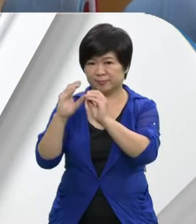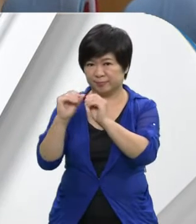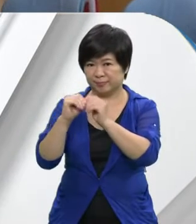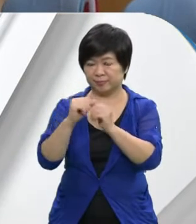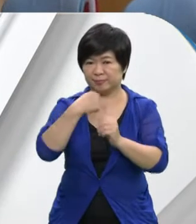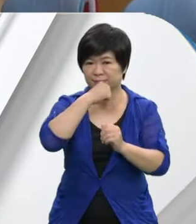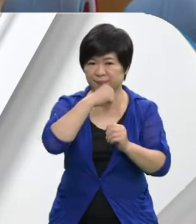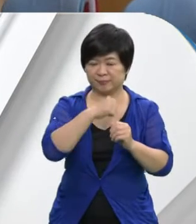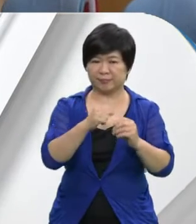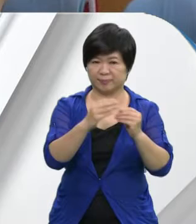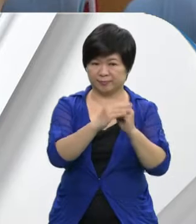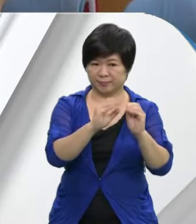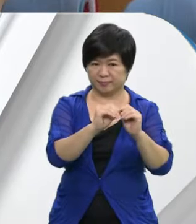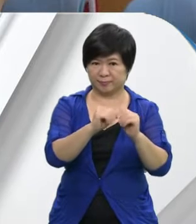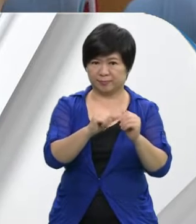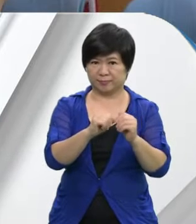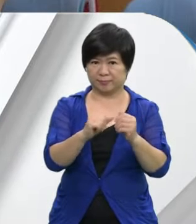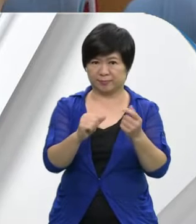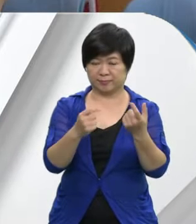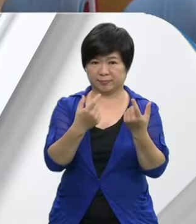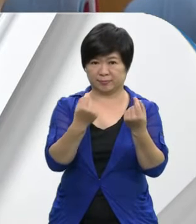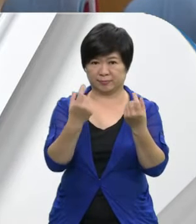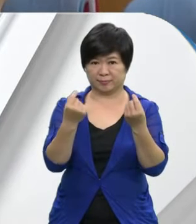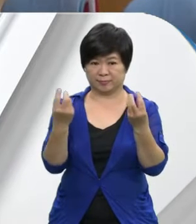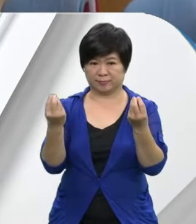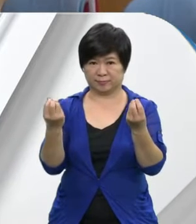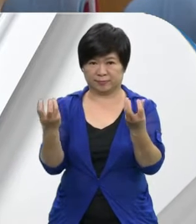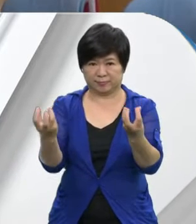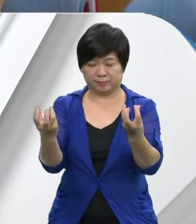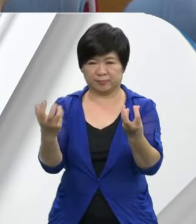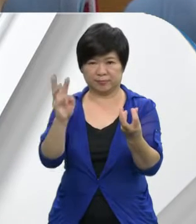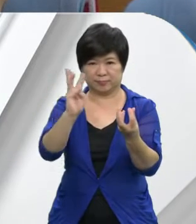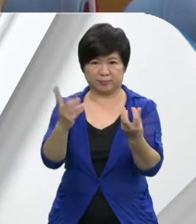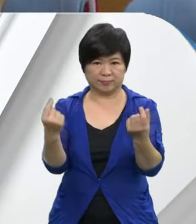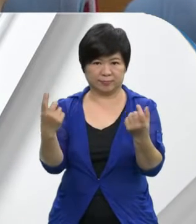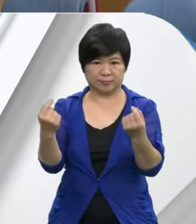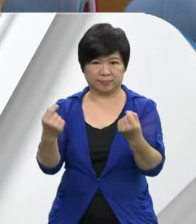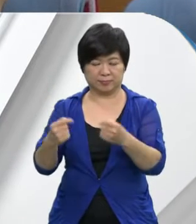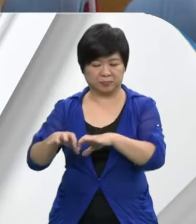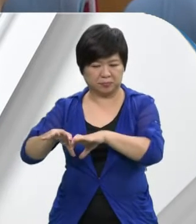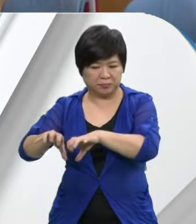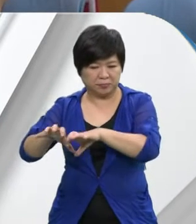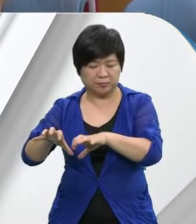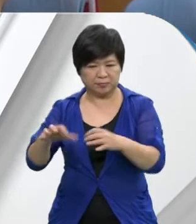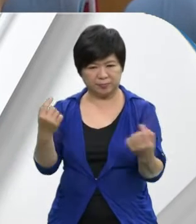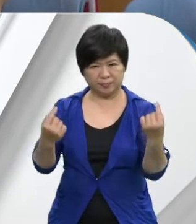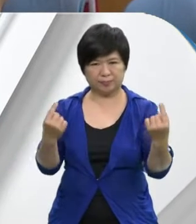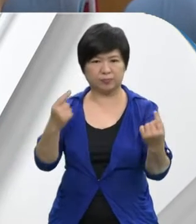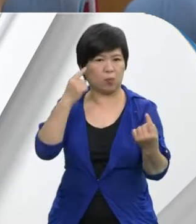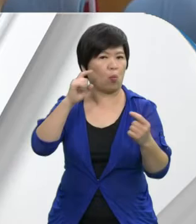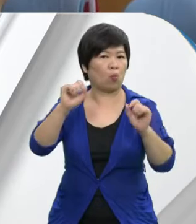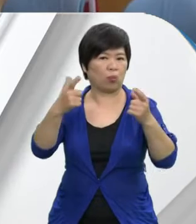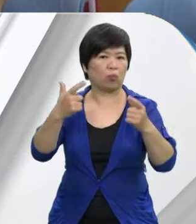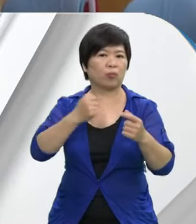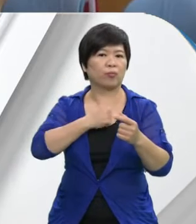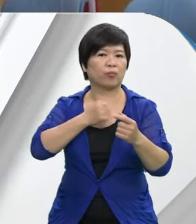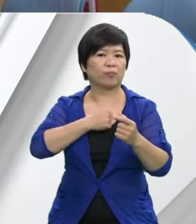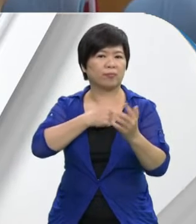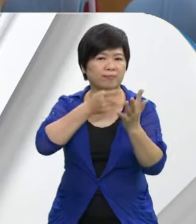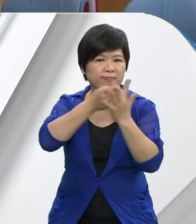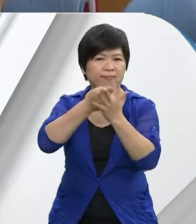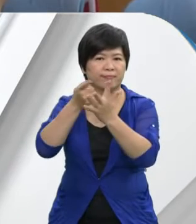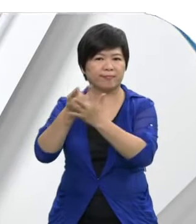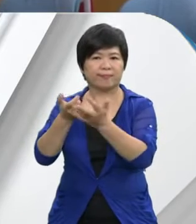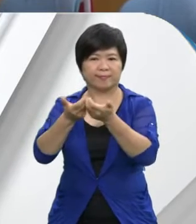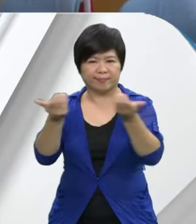小麦，你去揉，用相同的粉量，然后相同的水量，你去揉，应该就会有不同的感觉，让他们从这当中去